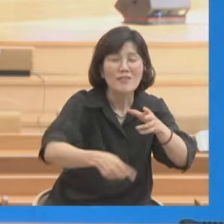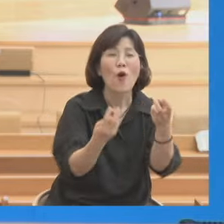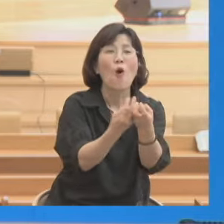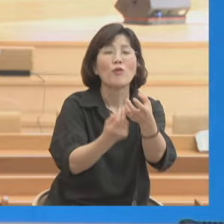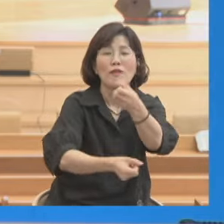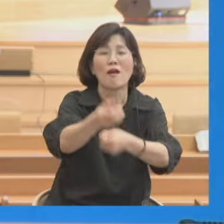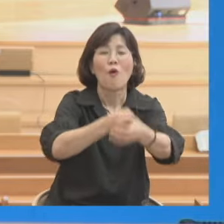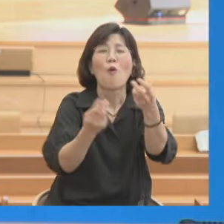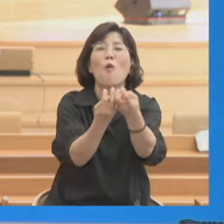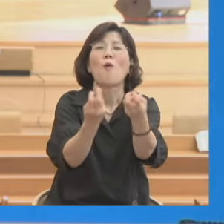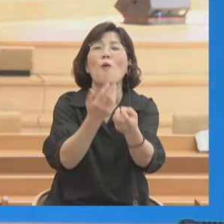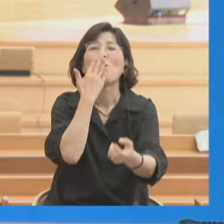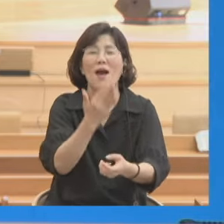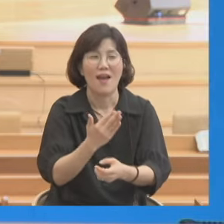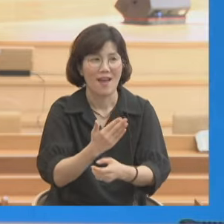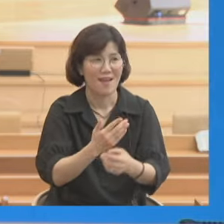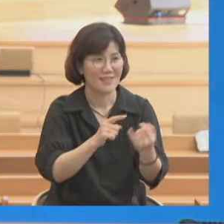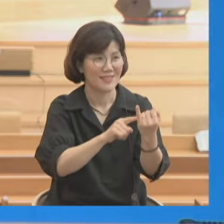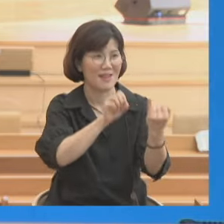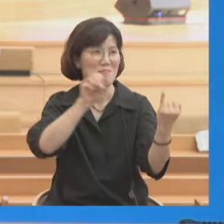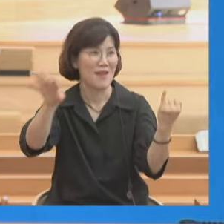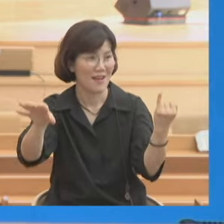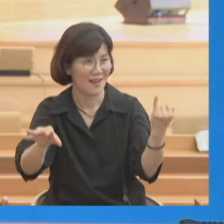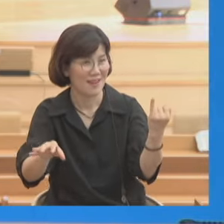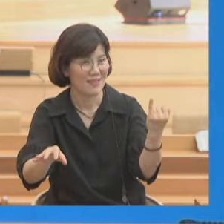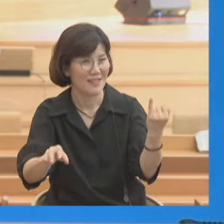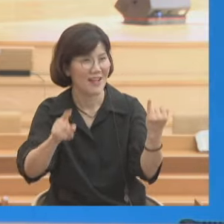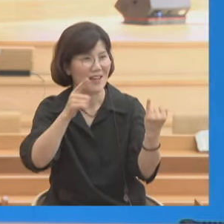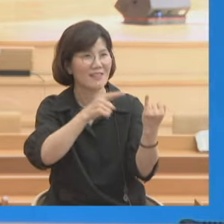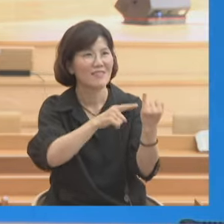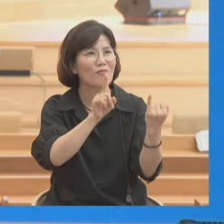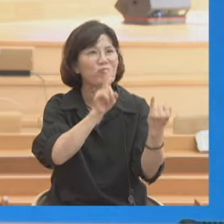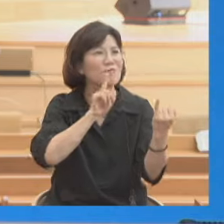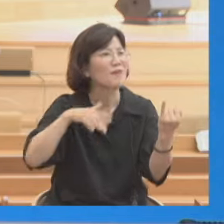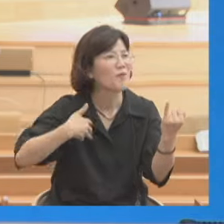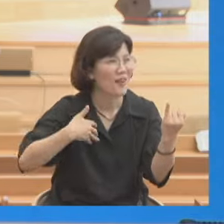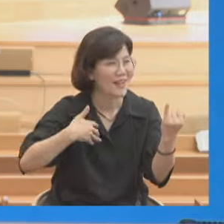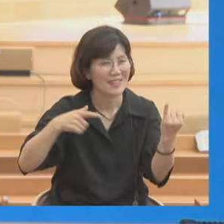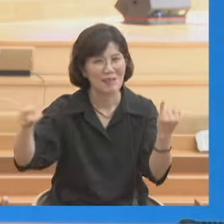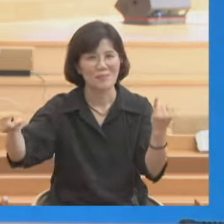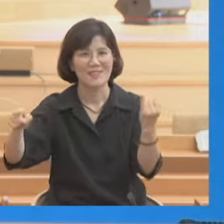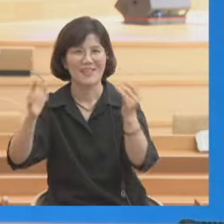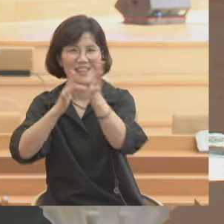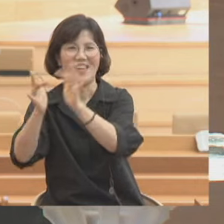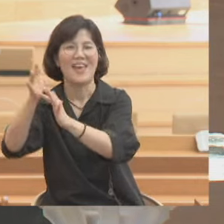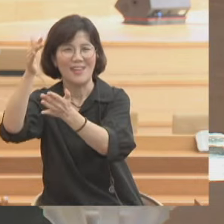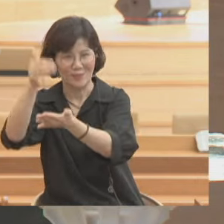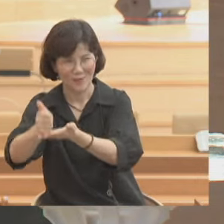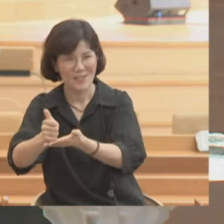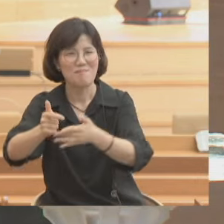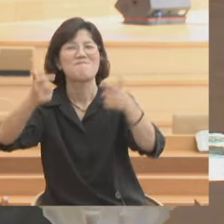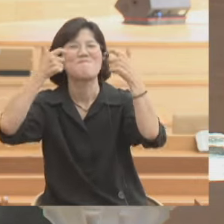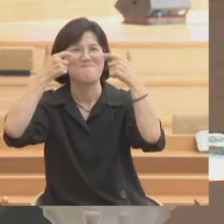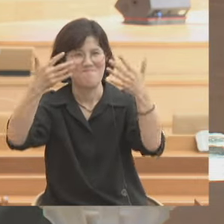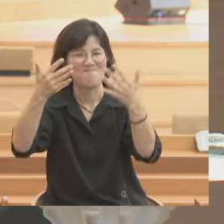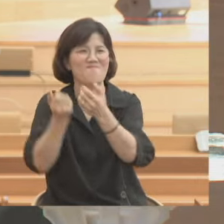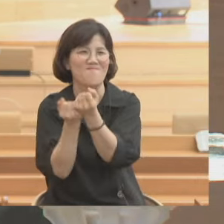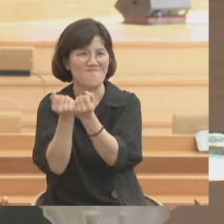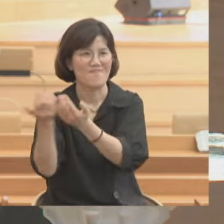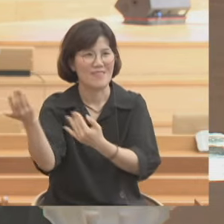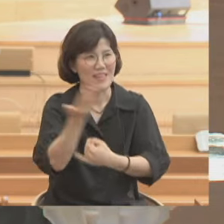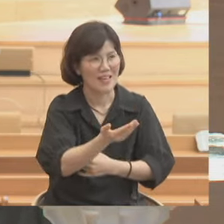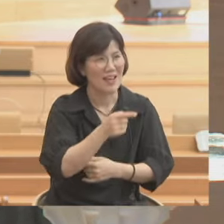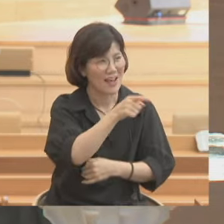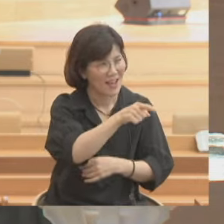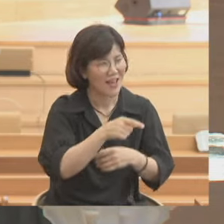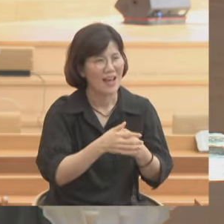수 있냐고. 아직도 정신을 못 차려요. 그래서 예수님이 필살기의 말씀을 꺼내서 말씀하십니다. 이래도